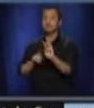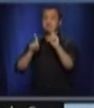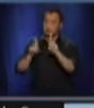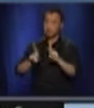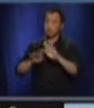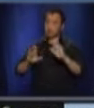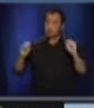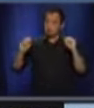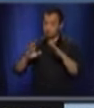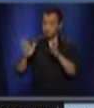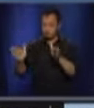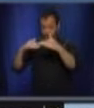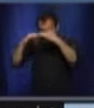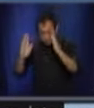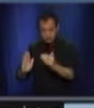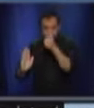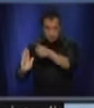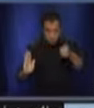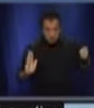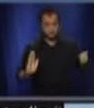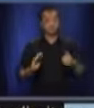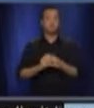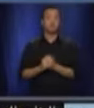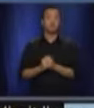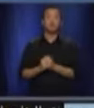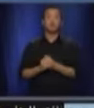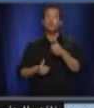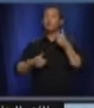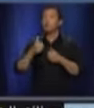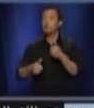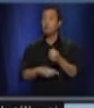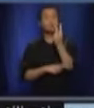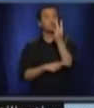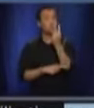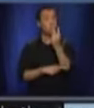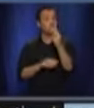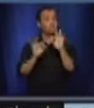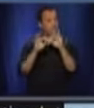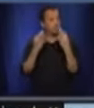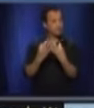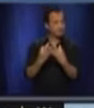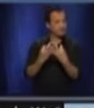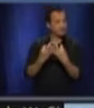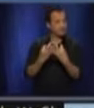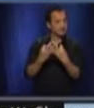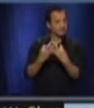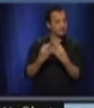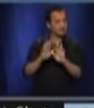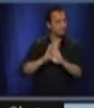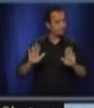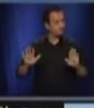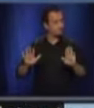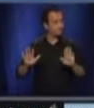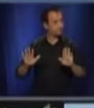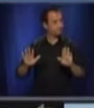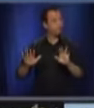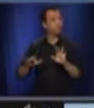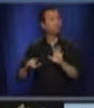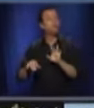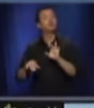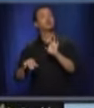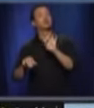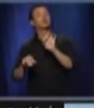par résidence ou, en fait, d'une limite de 2 familles qui en autant qui habitent à la même résidence. C'est